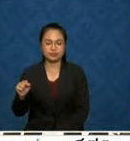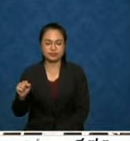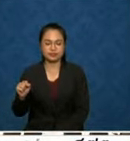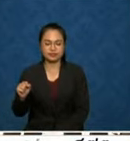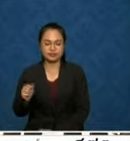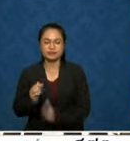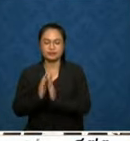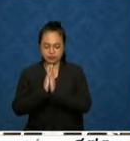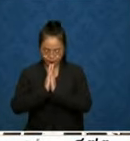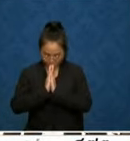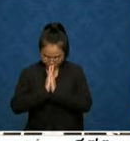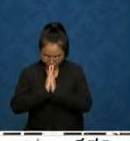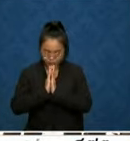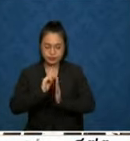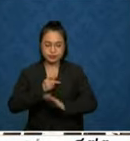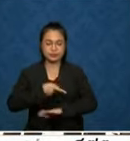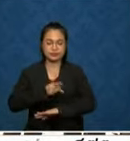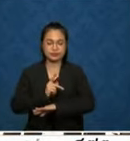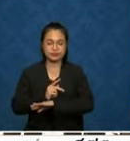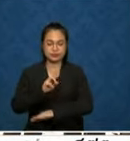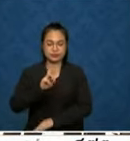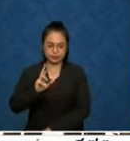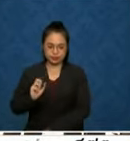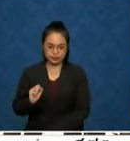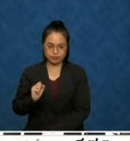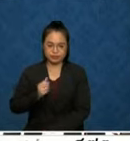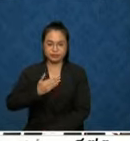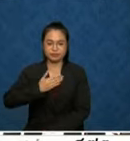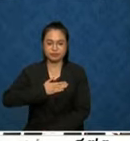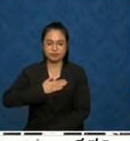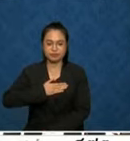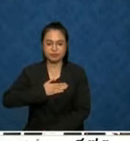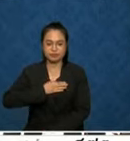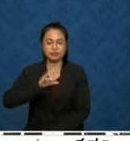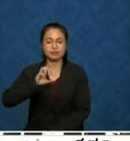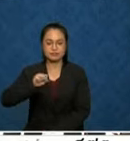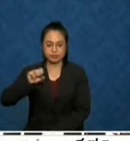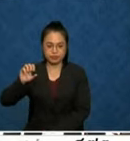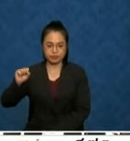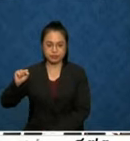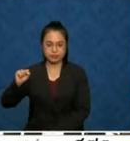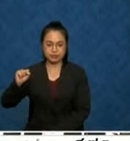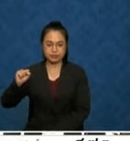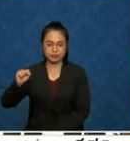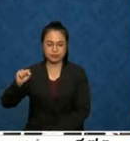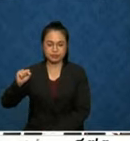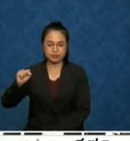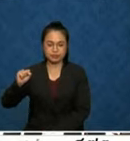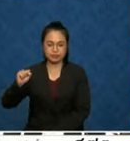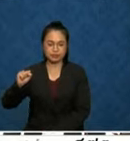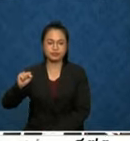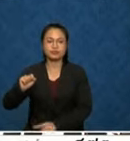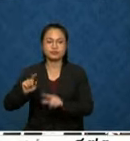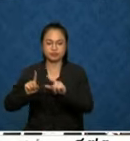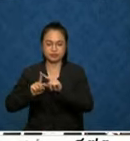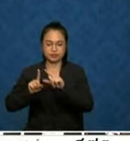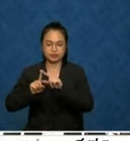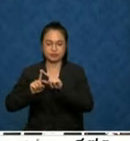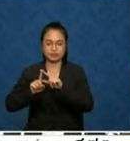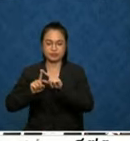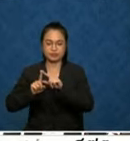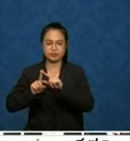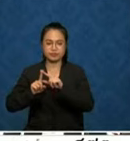กราบเรียนประธานสภาผู้แทนราษฎรที่เคารพดิฉันปารมีวัยจงเจริญผู้แทนราษฎรบัญชีรายชื่อพรรคประชาช